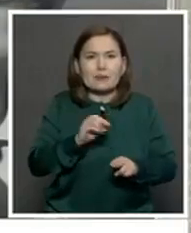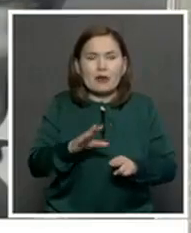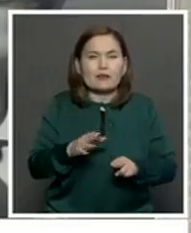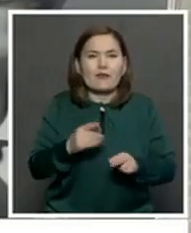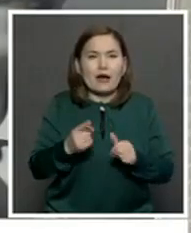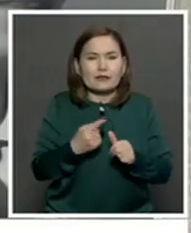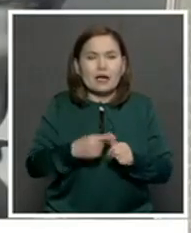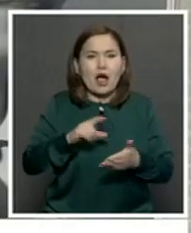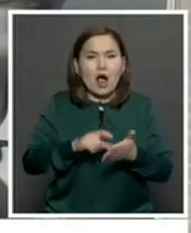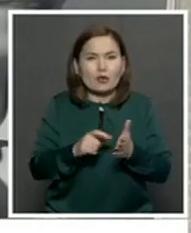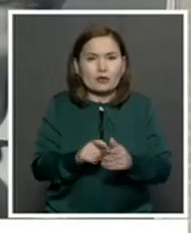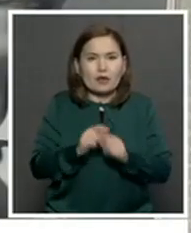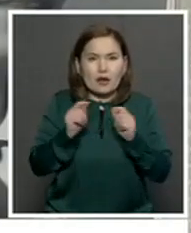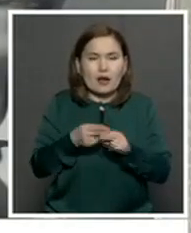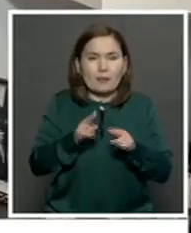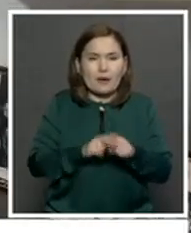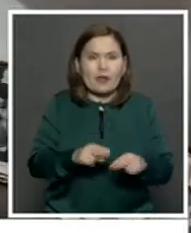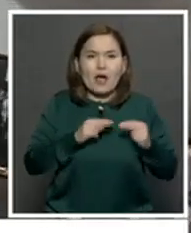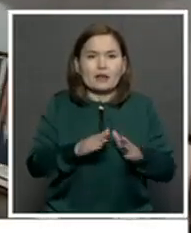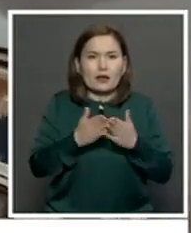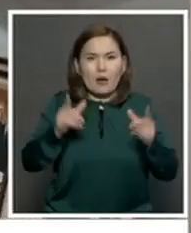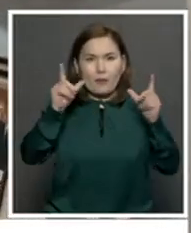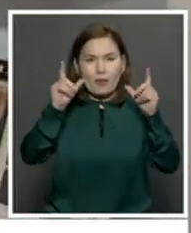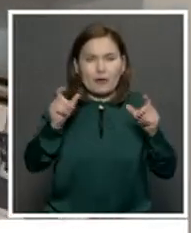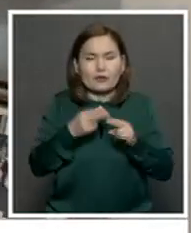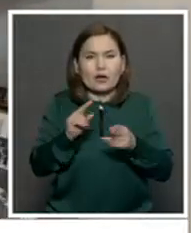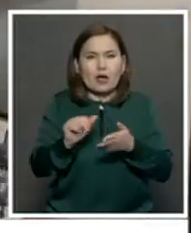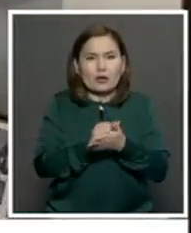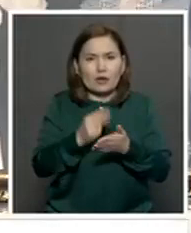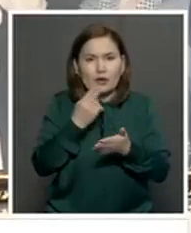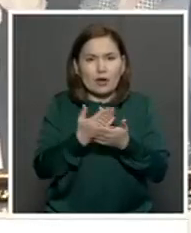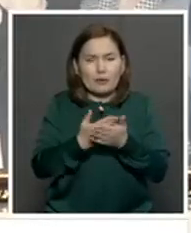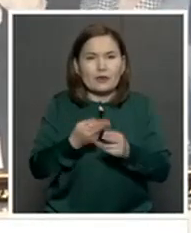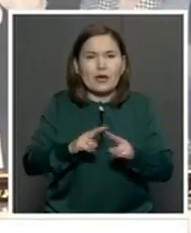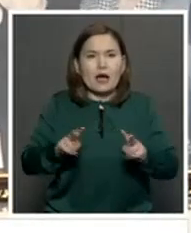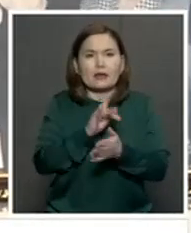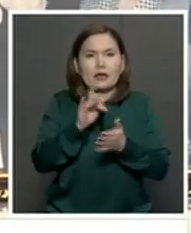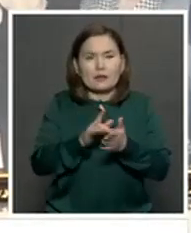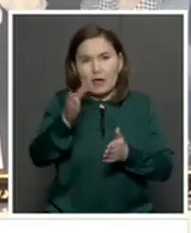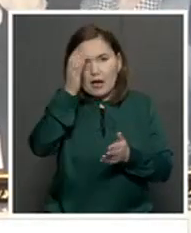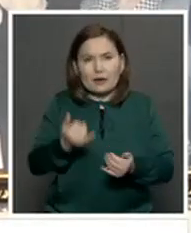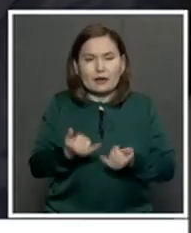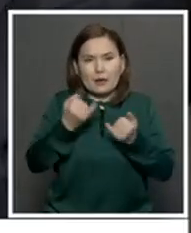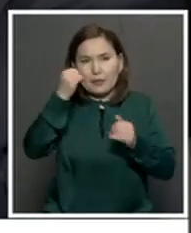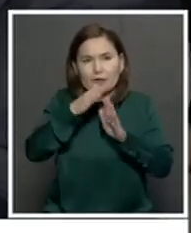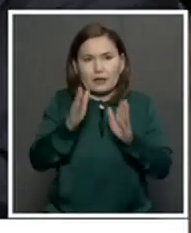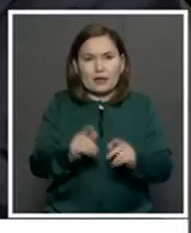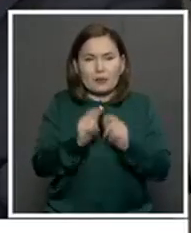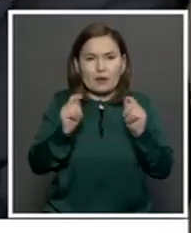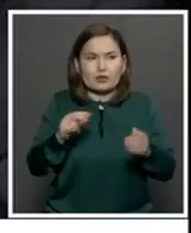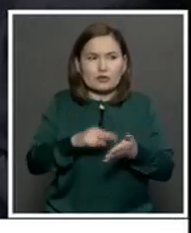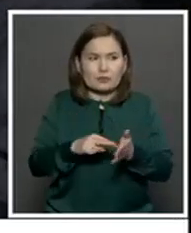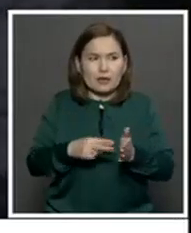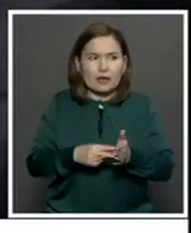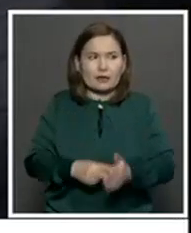ашылды. Ғалымның еңбектері мен фотоматериалдары ұсынылды. Алдағы уақытта елордада ғалымға арналған ескерткіш орнатылады деп